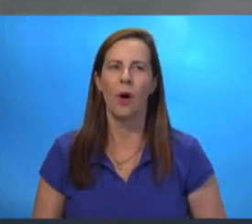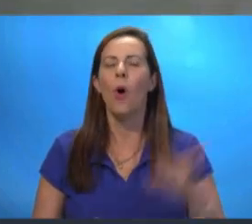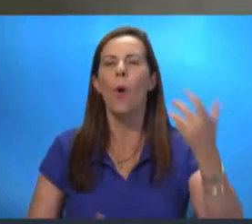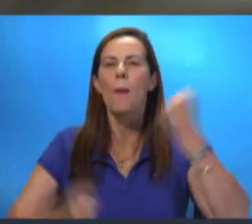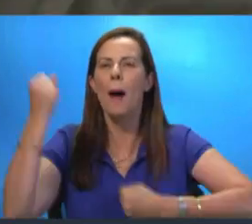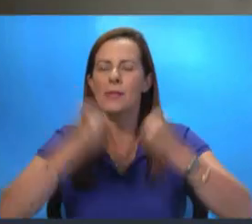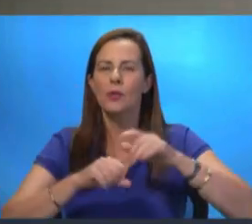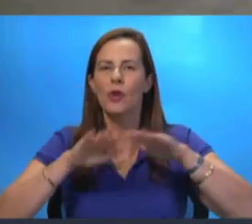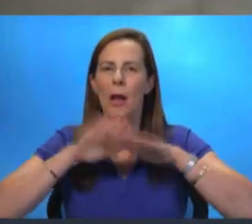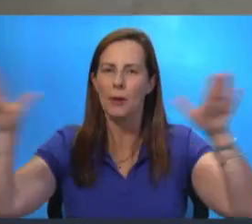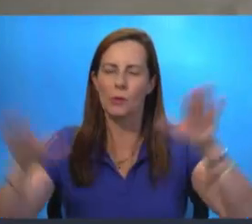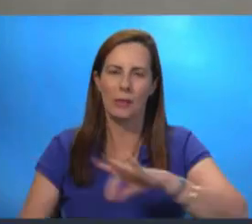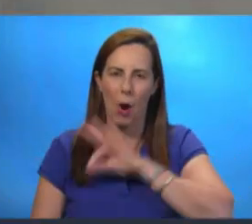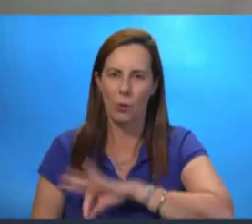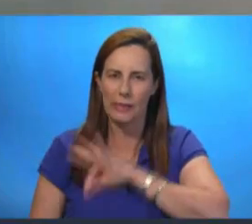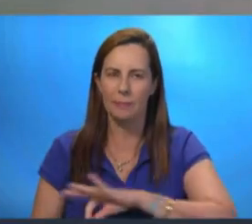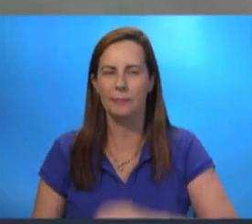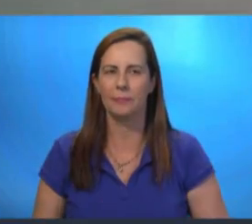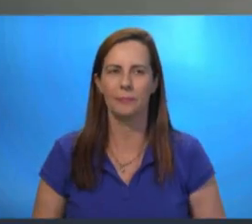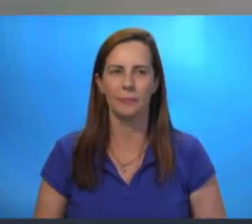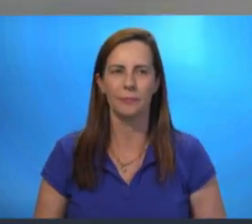ونموت تحت قصف طيران روسي.